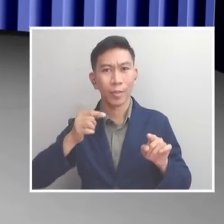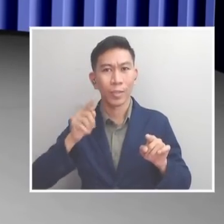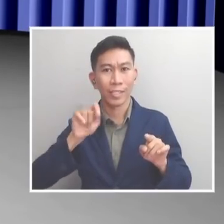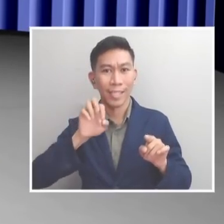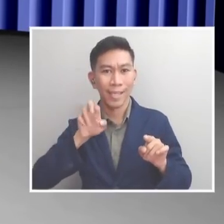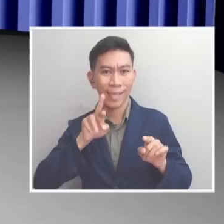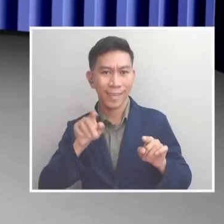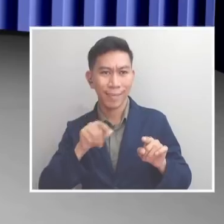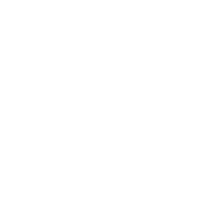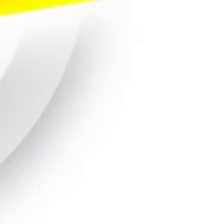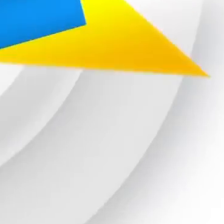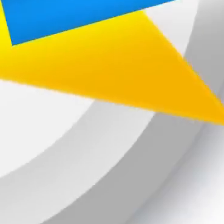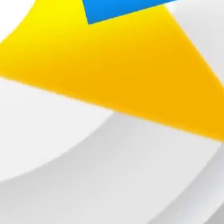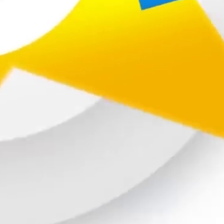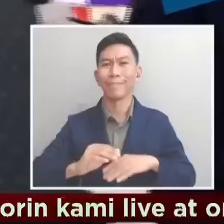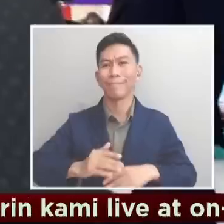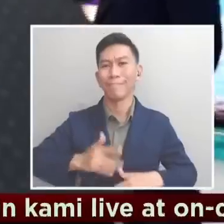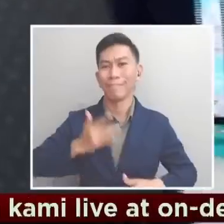Ganiel Krishnan.